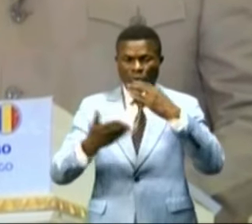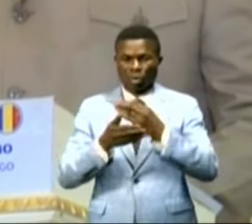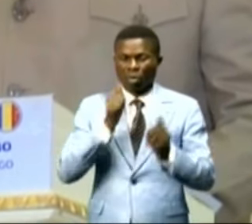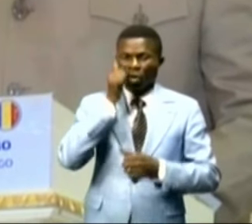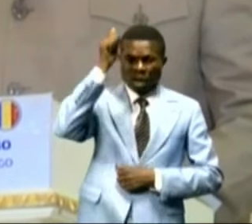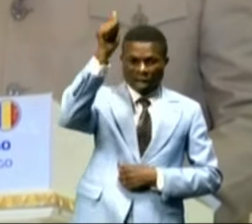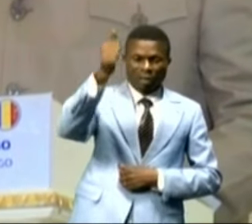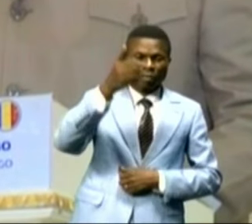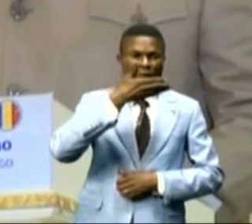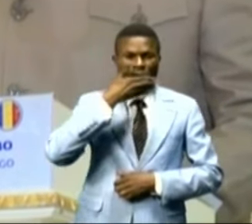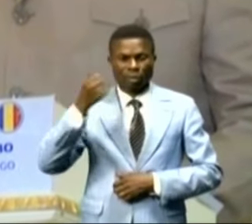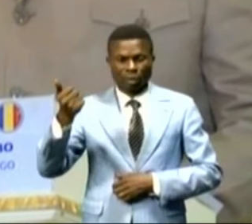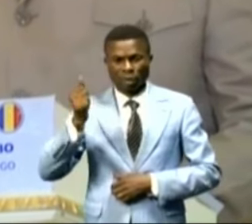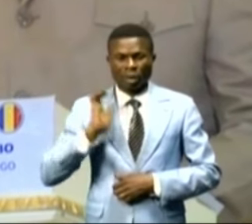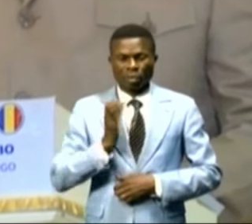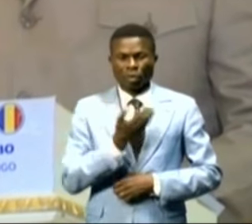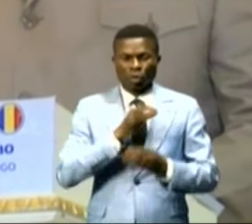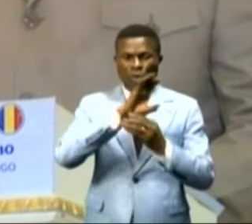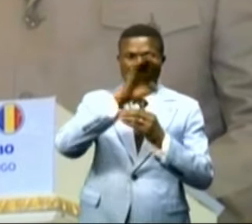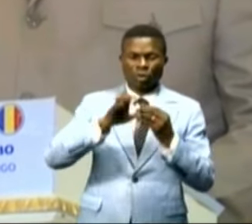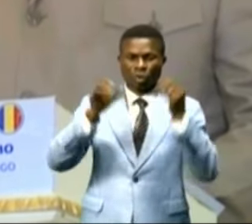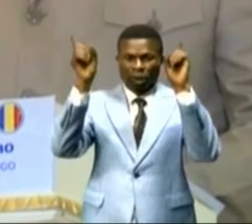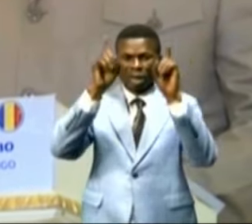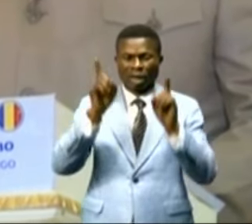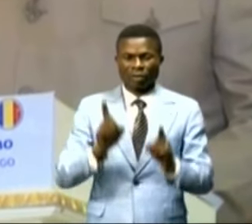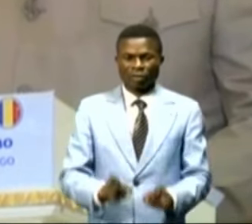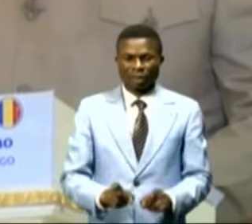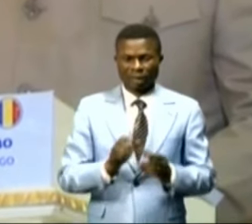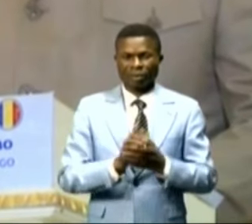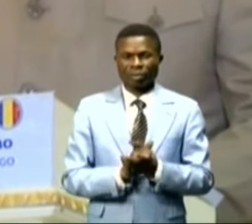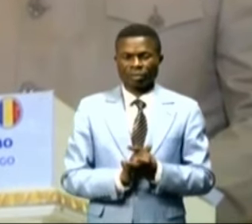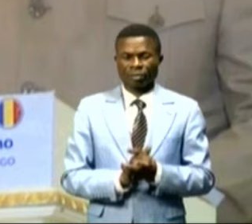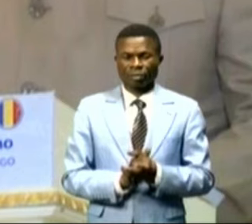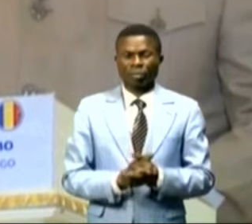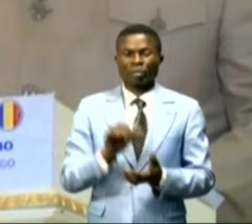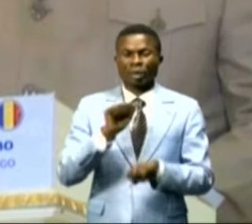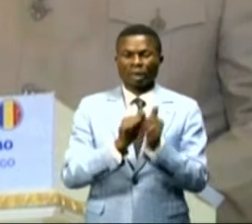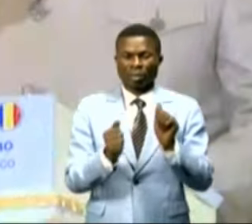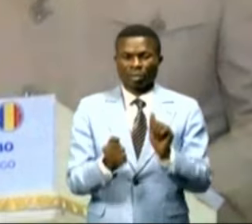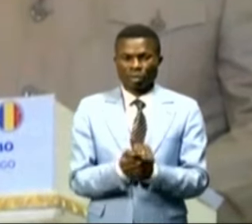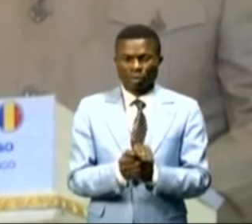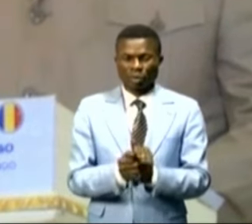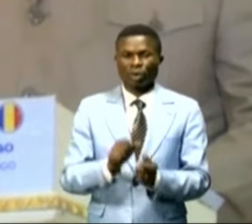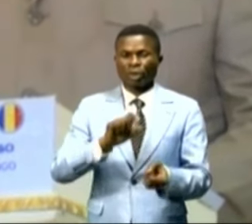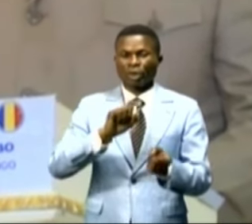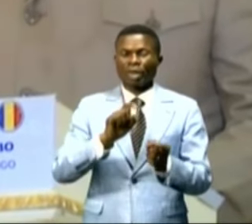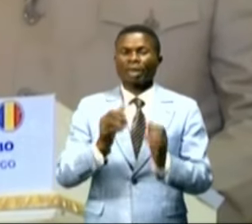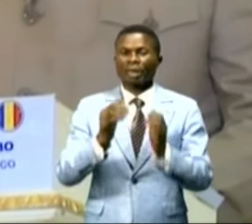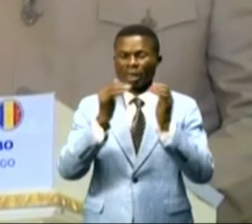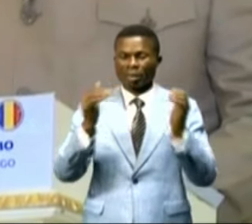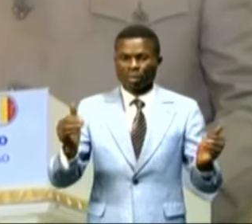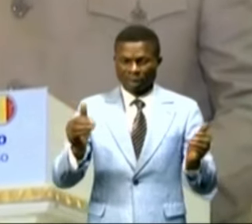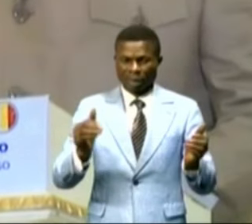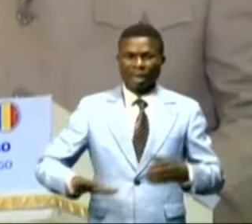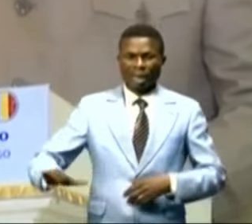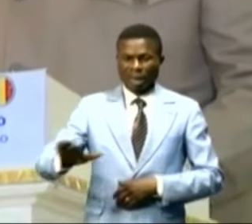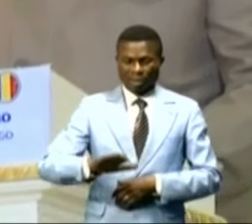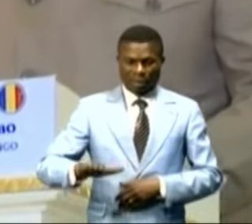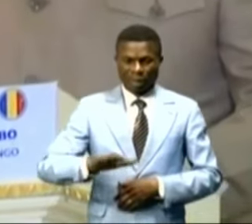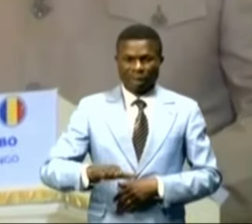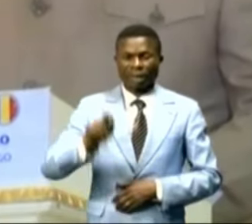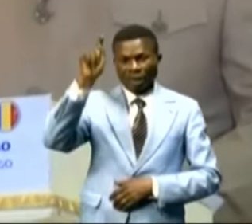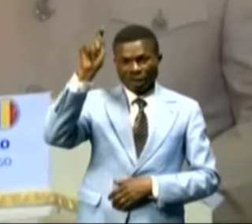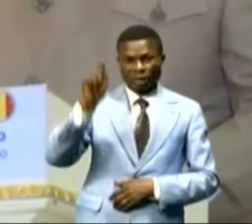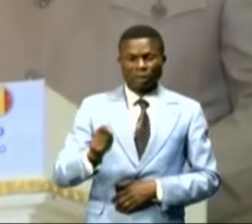meilleur pour notre continent. Le processus de transition en République du Tchad est